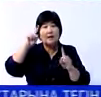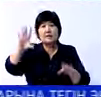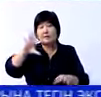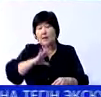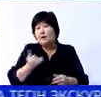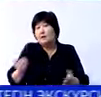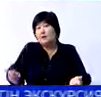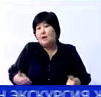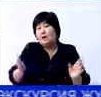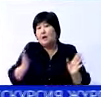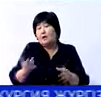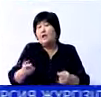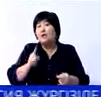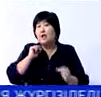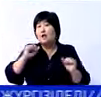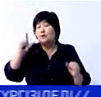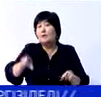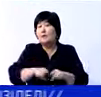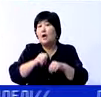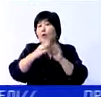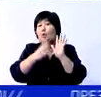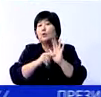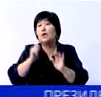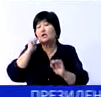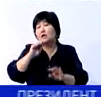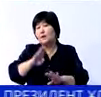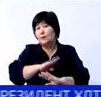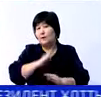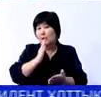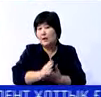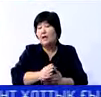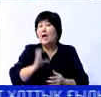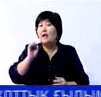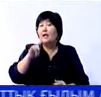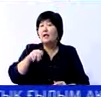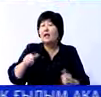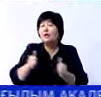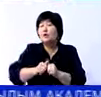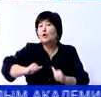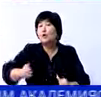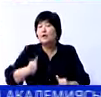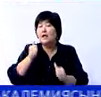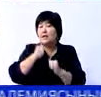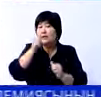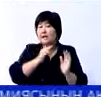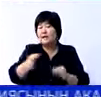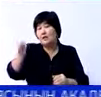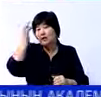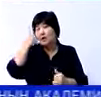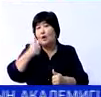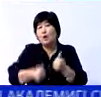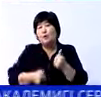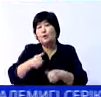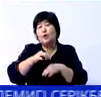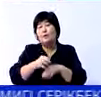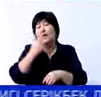Бірақ тағдырдың жазуымен жас спортшы небәрі 19 жасында дүниеден озды. Ерланның үзеңгілес достары жыл сайын еске алу турнирін